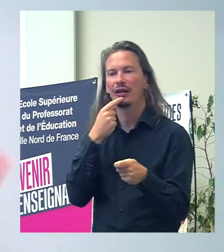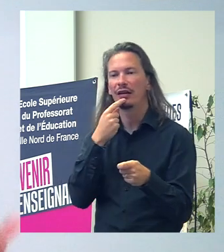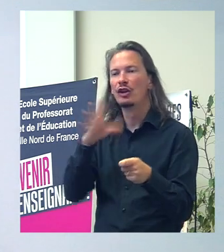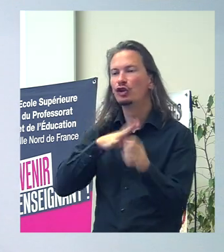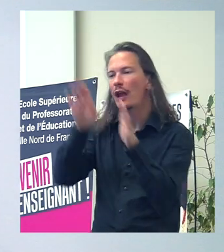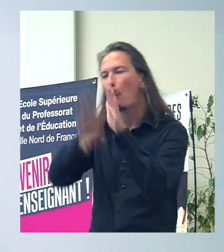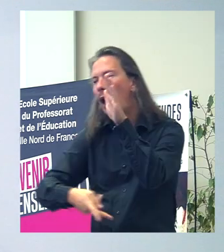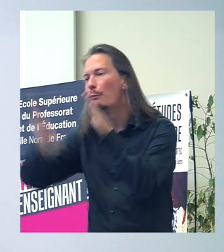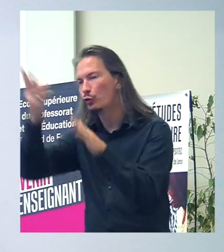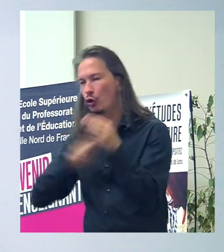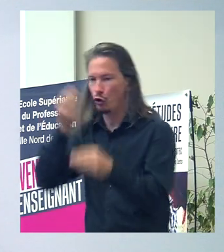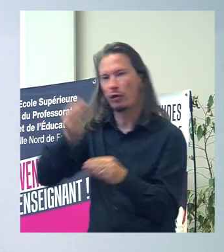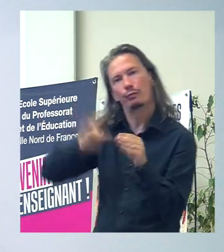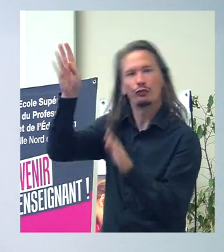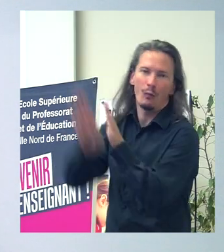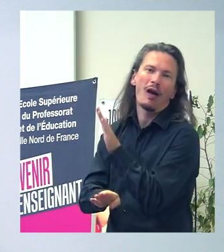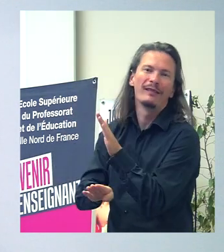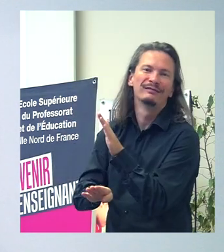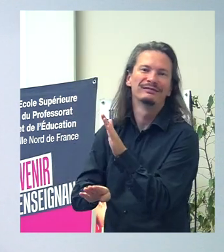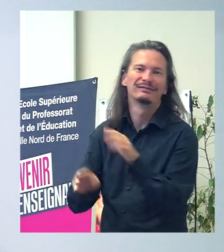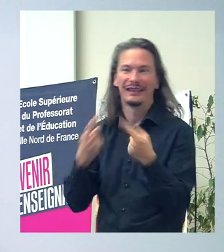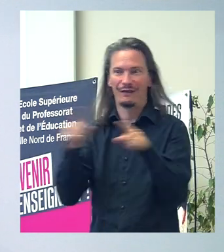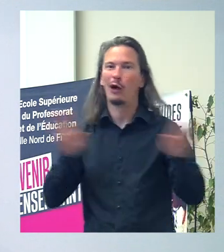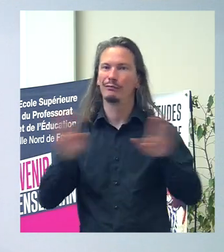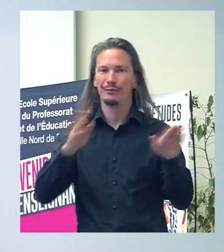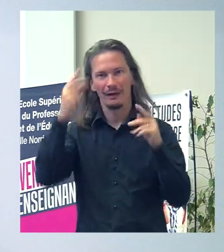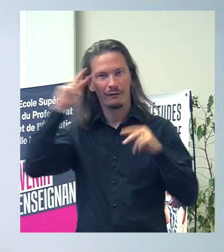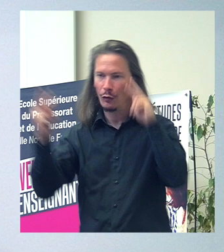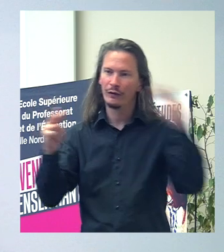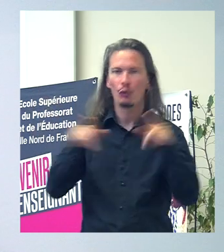donner en fonction, de façon différente en fonction des individus.